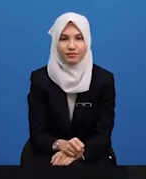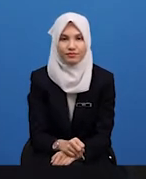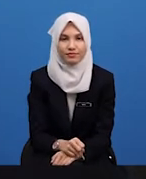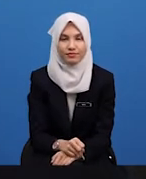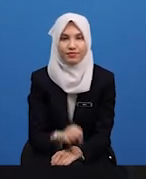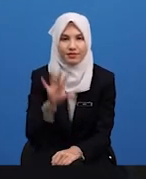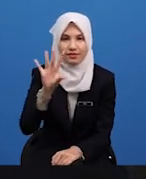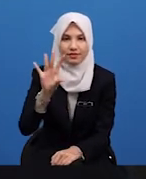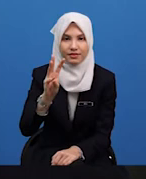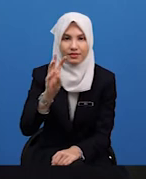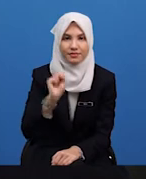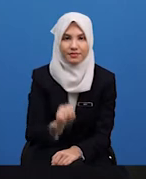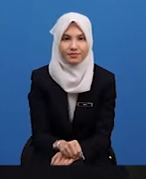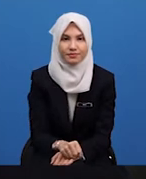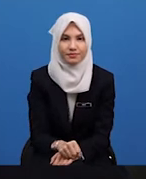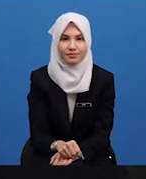keenam,